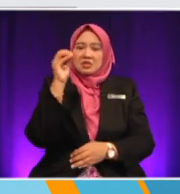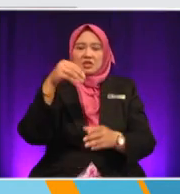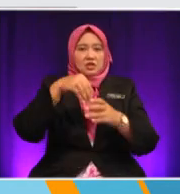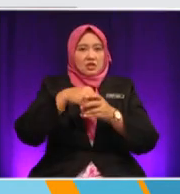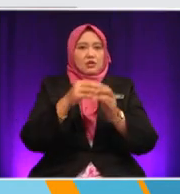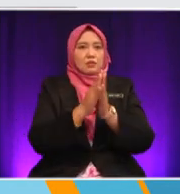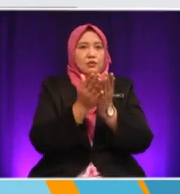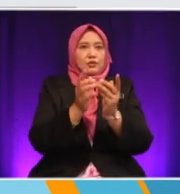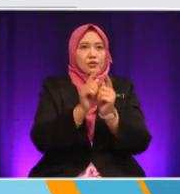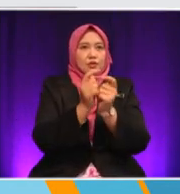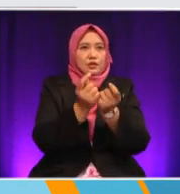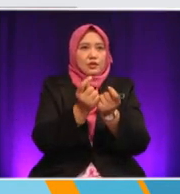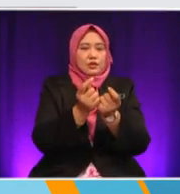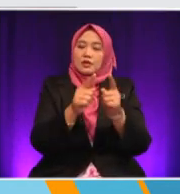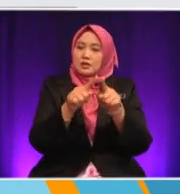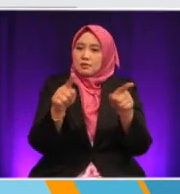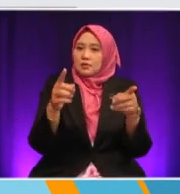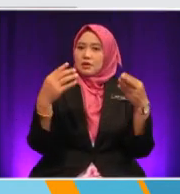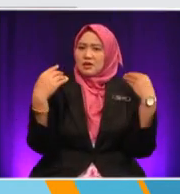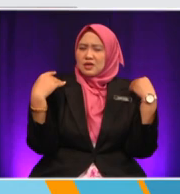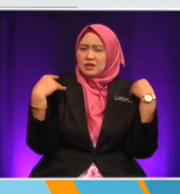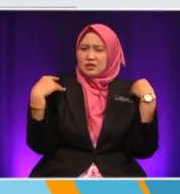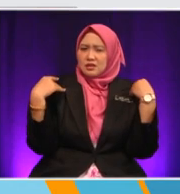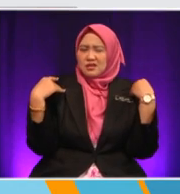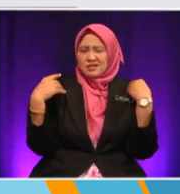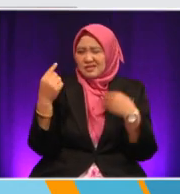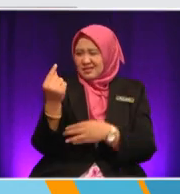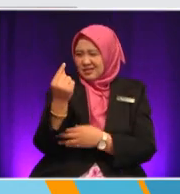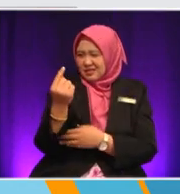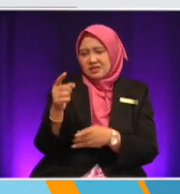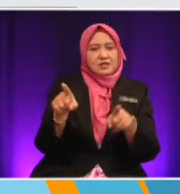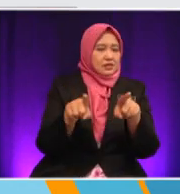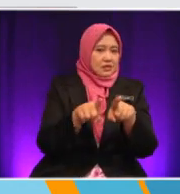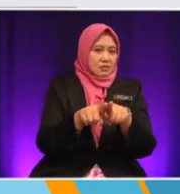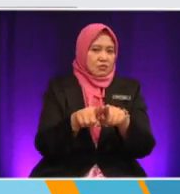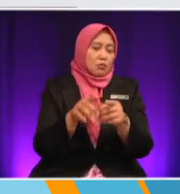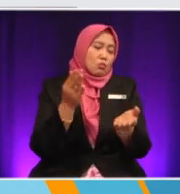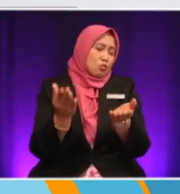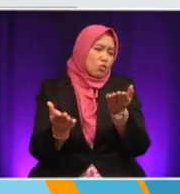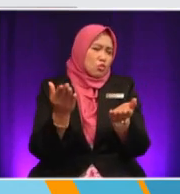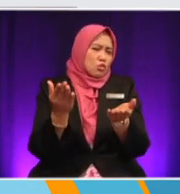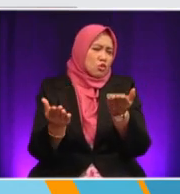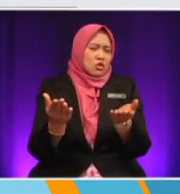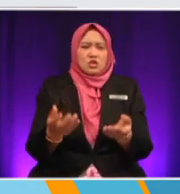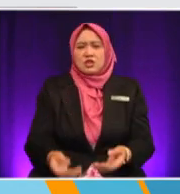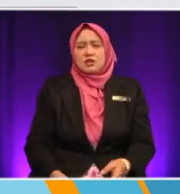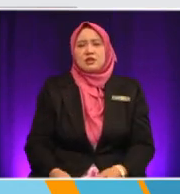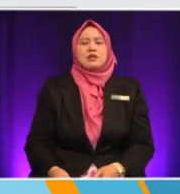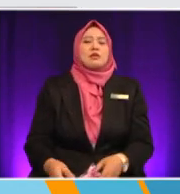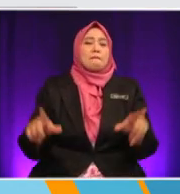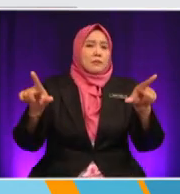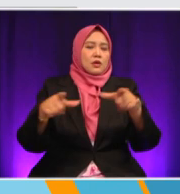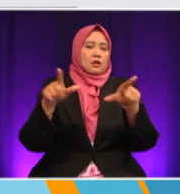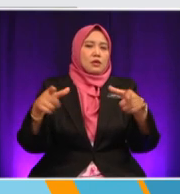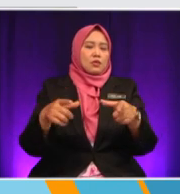tapi ada lebih kurang lebih kurang Jadi Raja menunjukkan ancaman yang mungkin berlaku semasa menggunakan internet dan dia